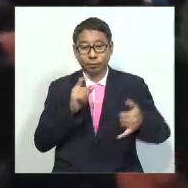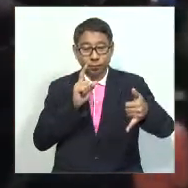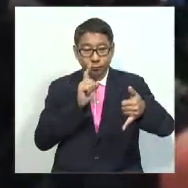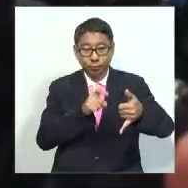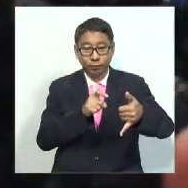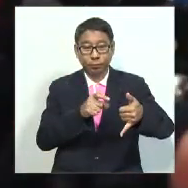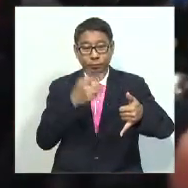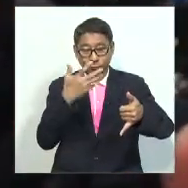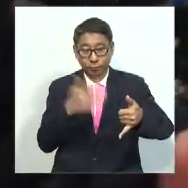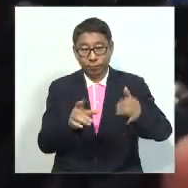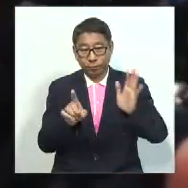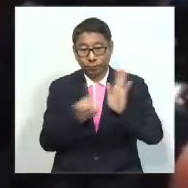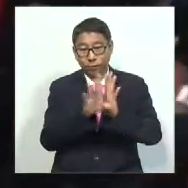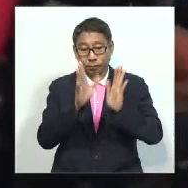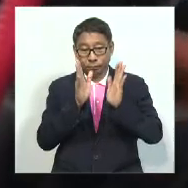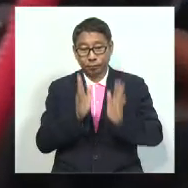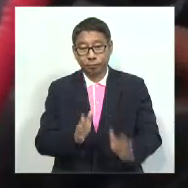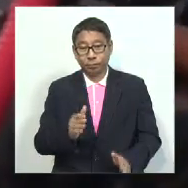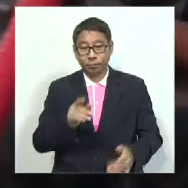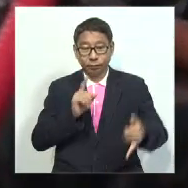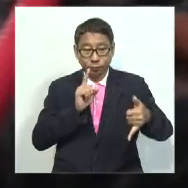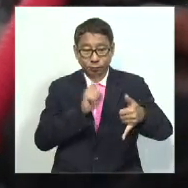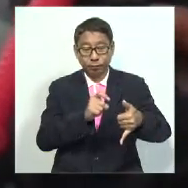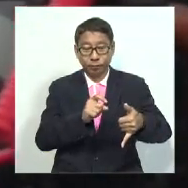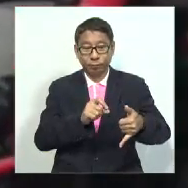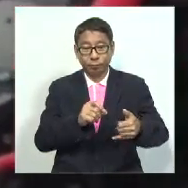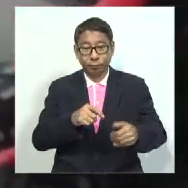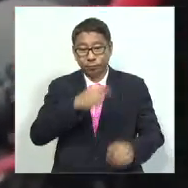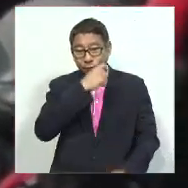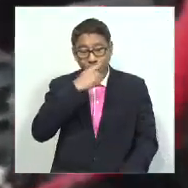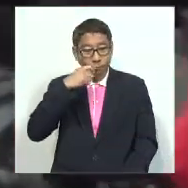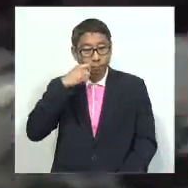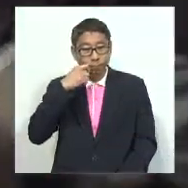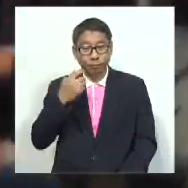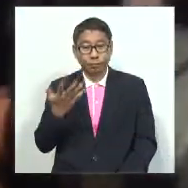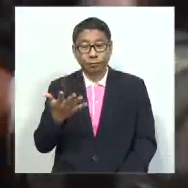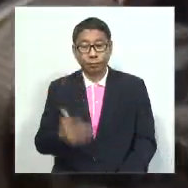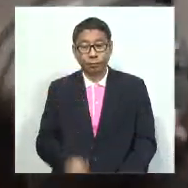ครับ เราสอบต้องสอบคุณจะบอกคุณหมดเลย